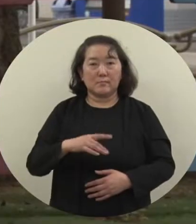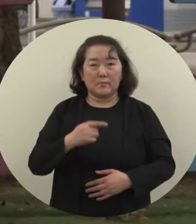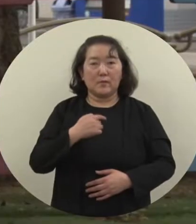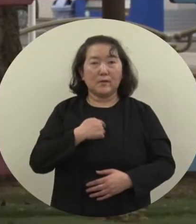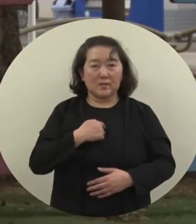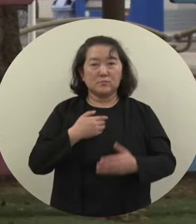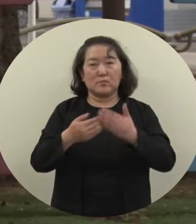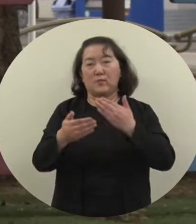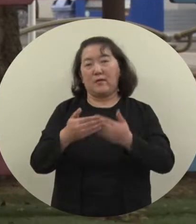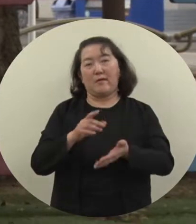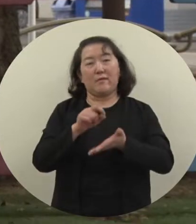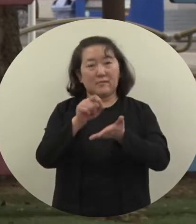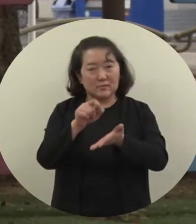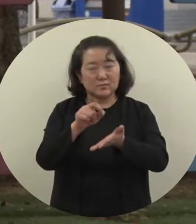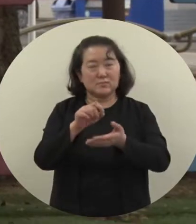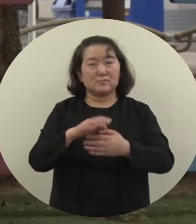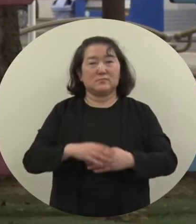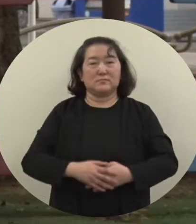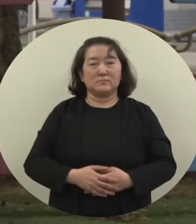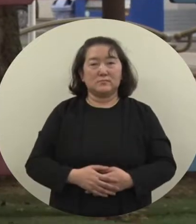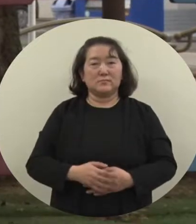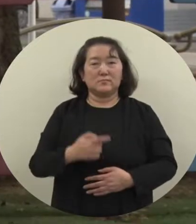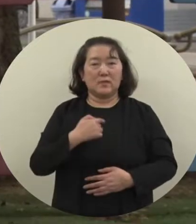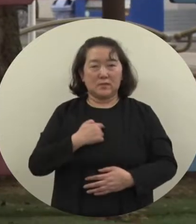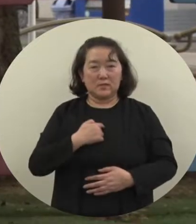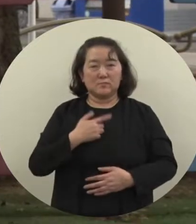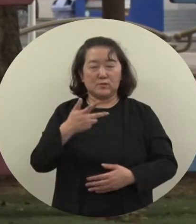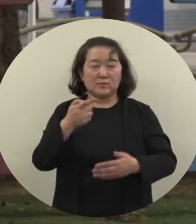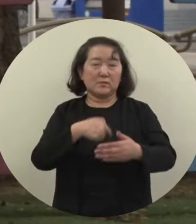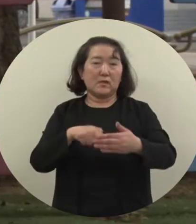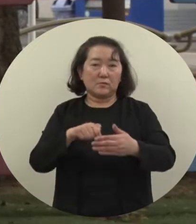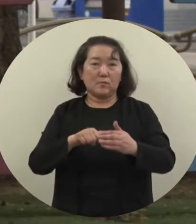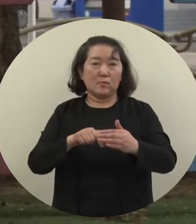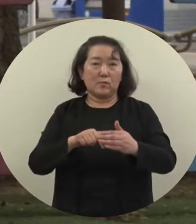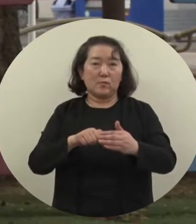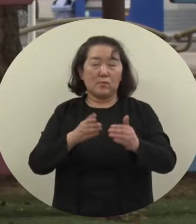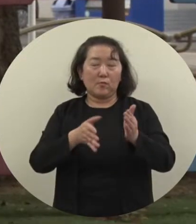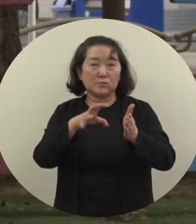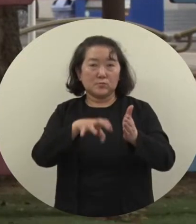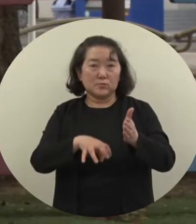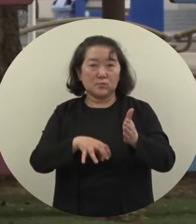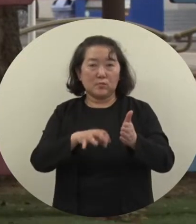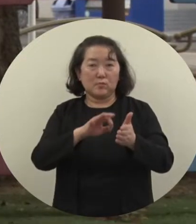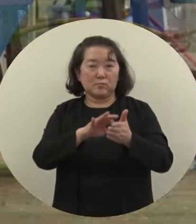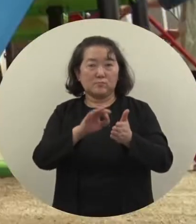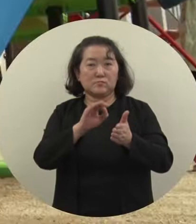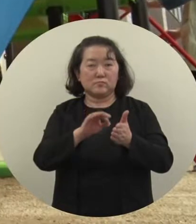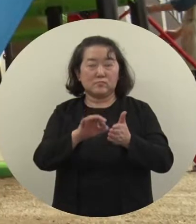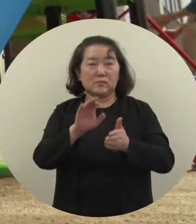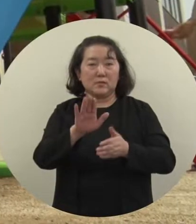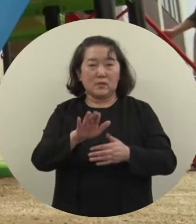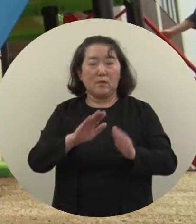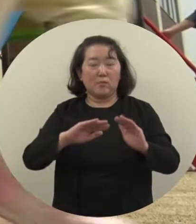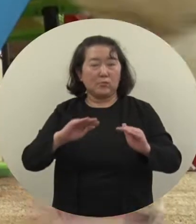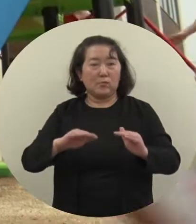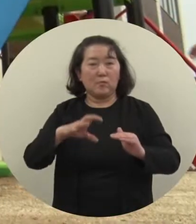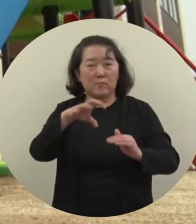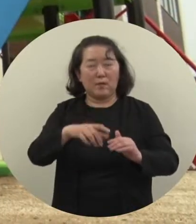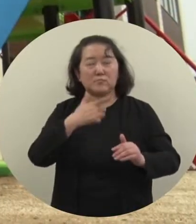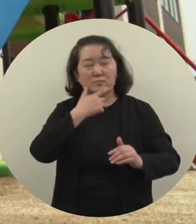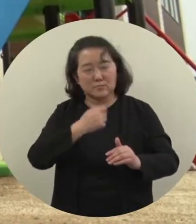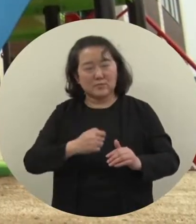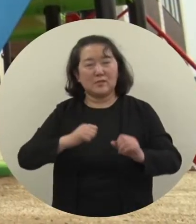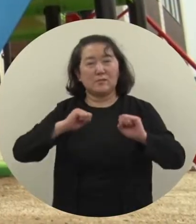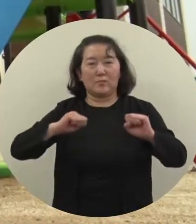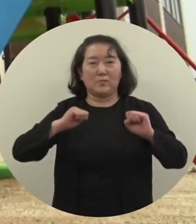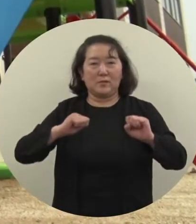まずは私の体験談からになるのですが、私も市内の保育所を利用していた一人です。子どもたちは園が大好き、